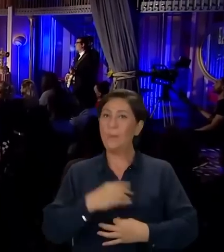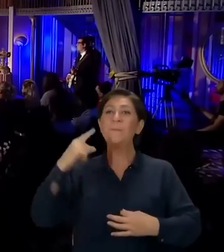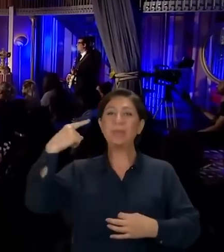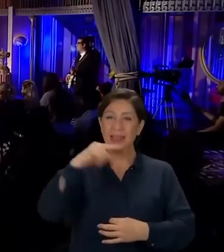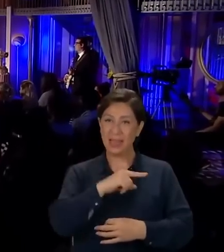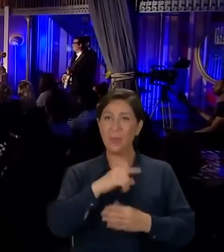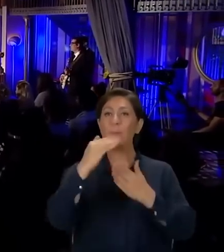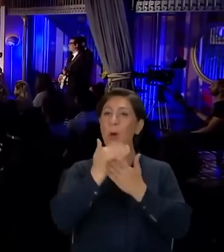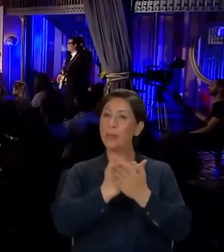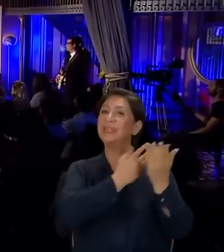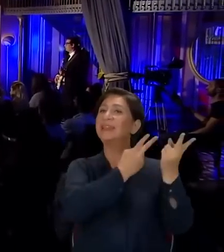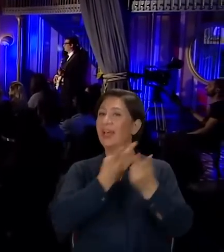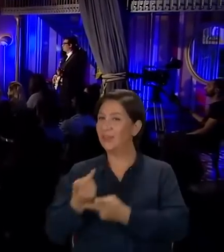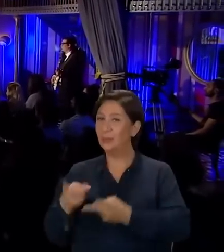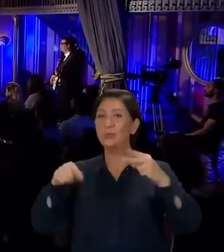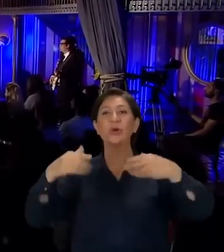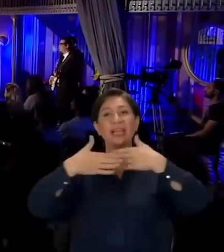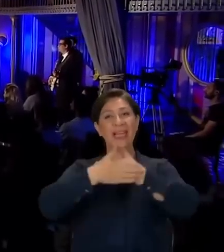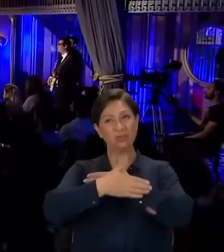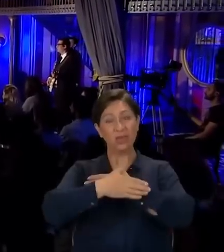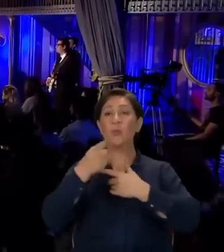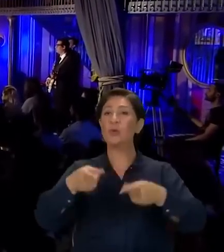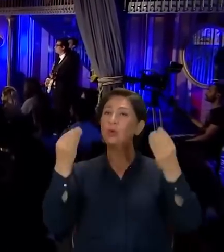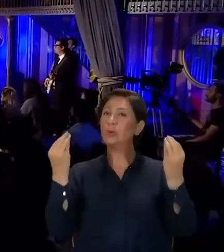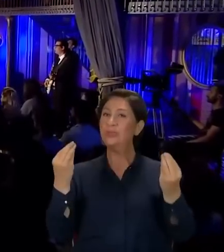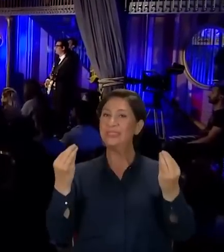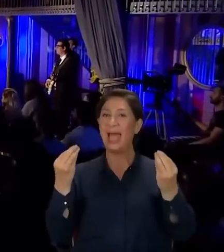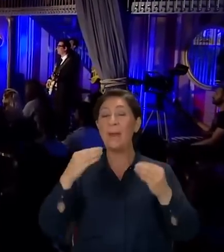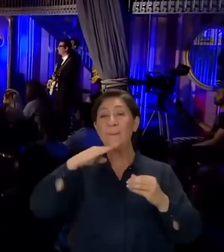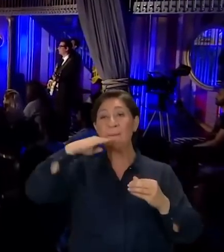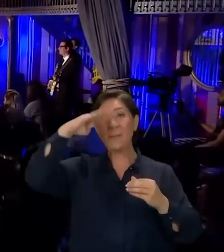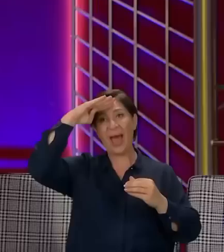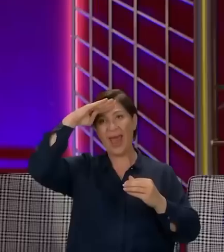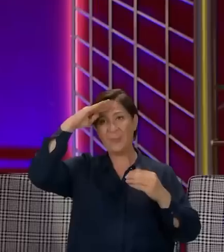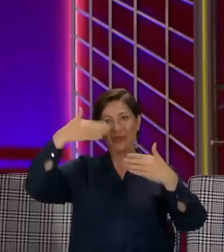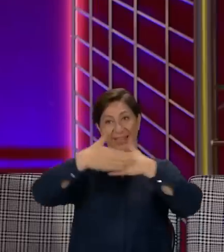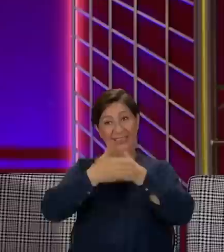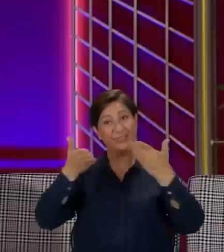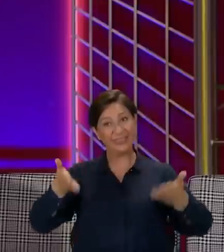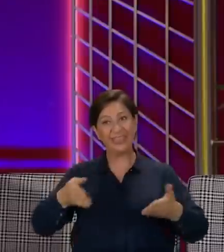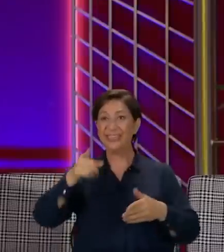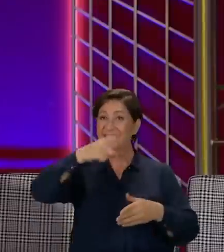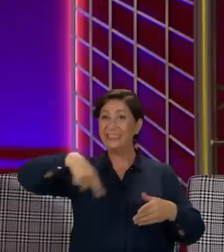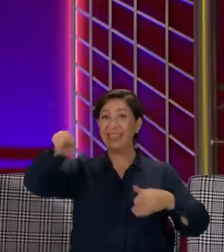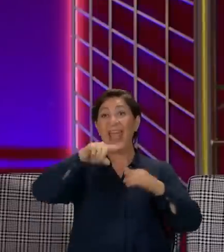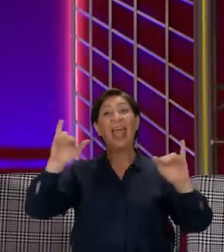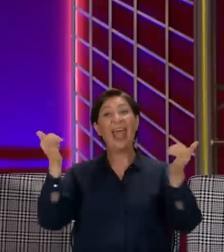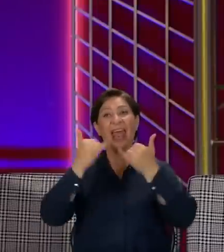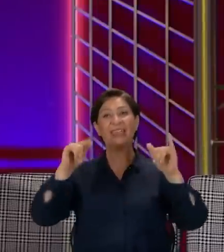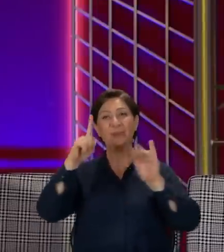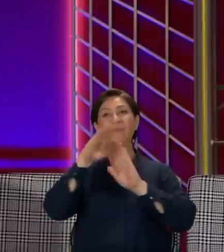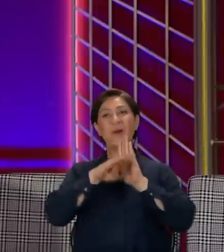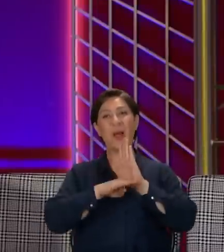Yıldırım'ı programımıza davet ediyoruz. Bu gece, bu güzel bayram gecesi sizlere eğlenceli